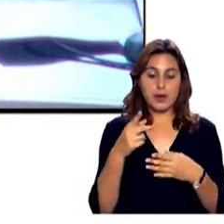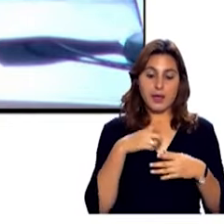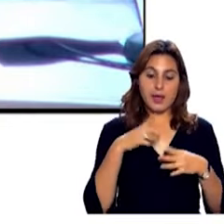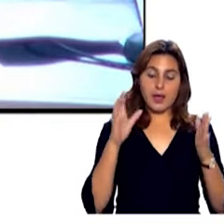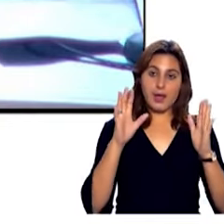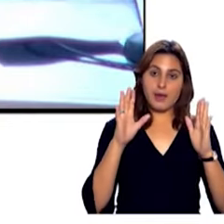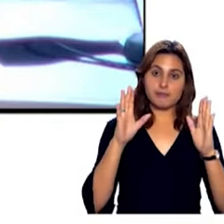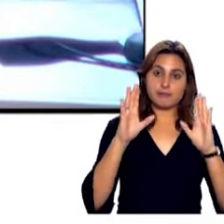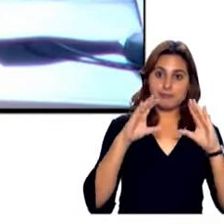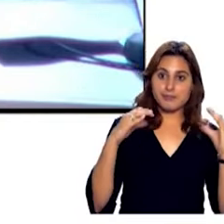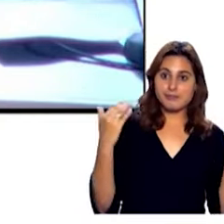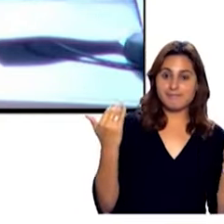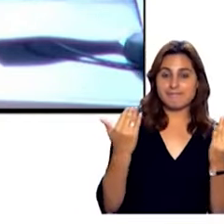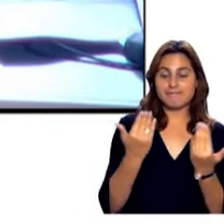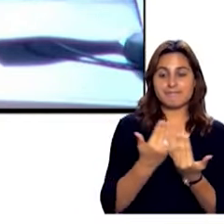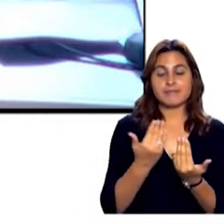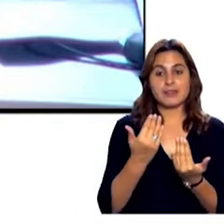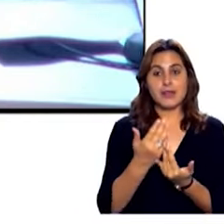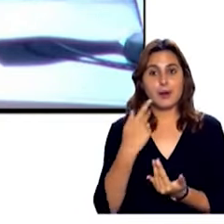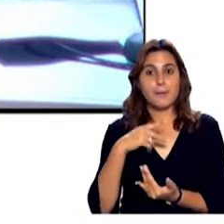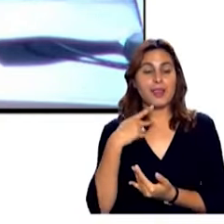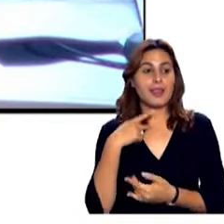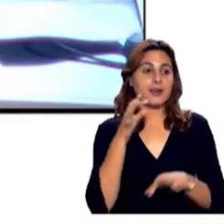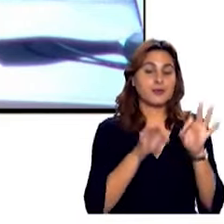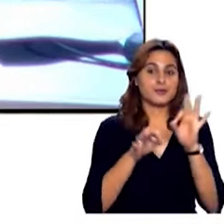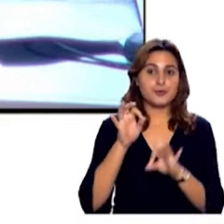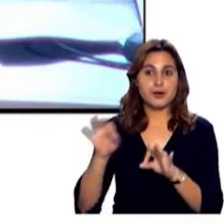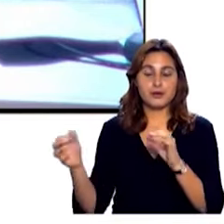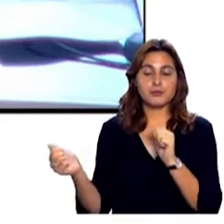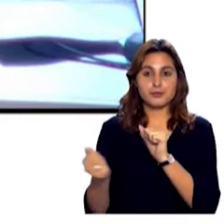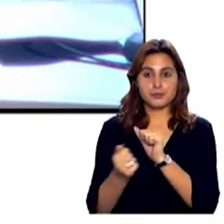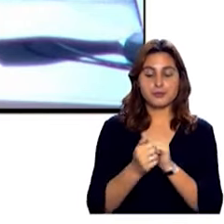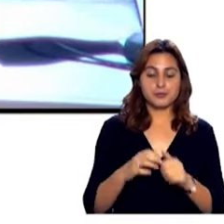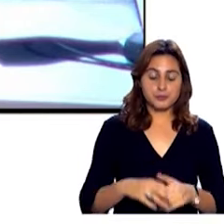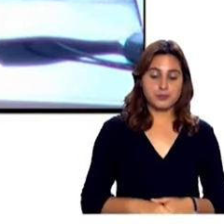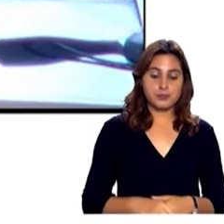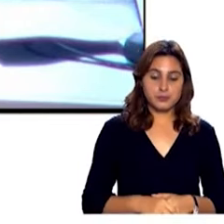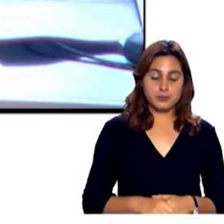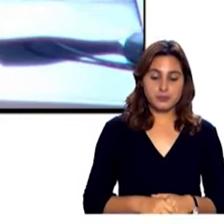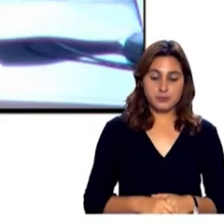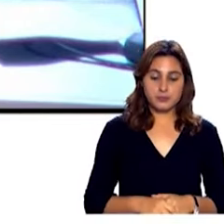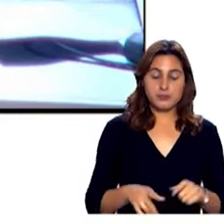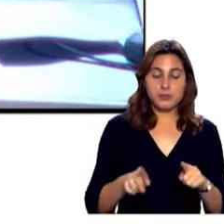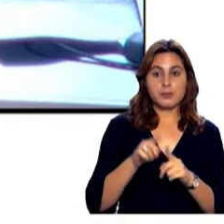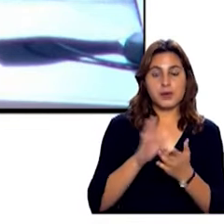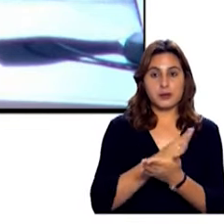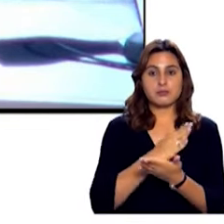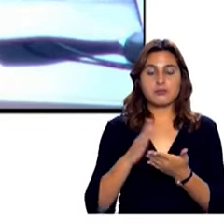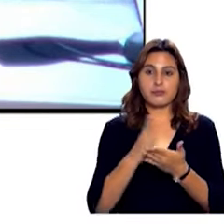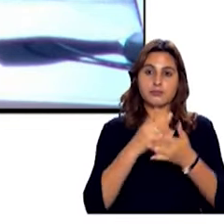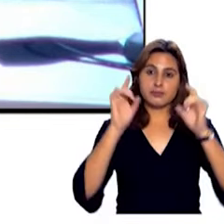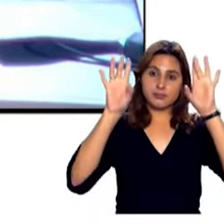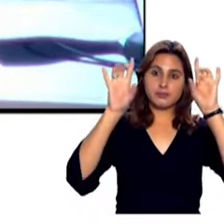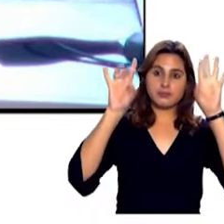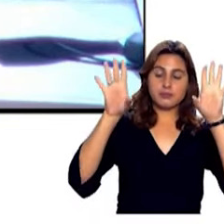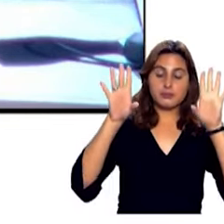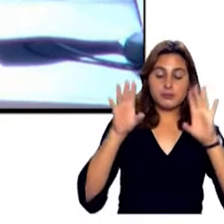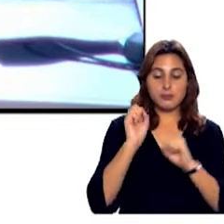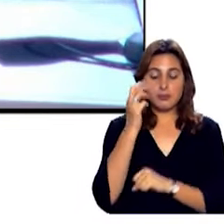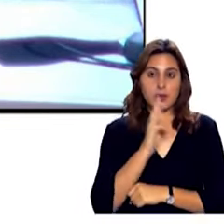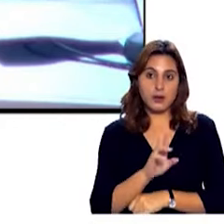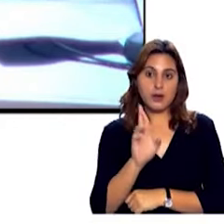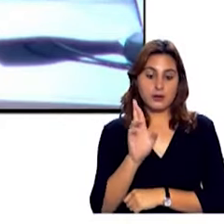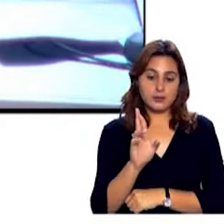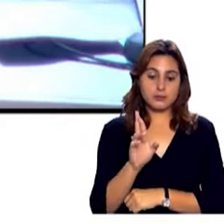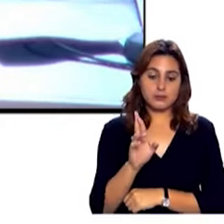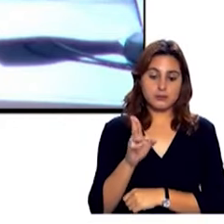juges ne sont pas les mêm ce sont pas les juges spécialisés ET donc ils peuvent donner Raison au juges du fond donc finalement